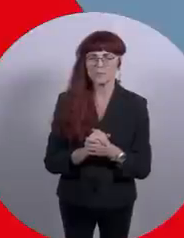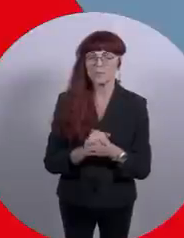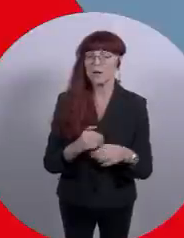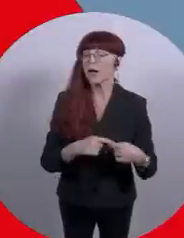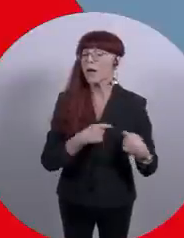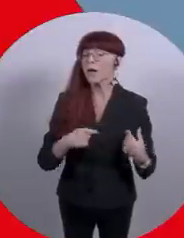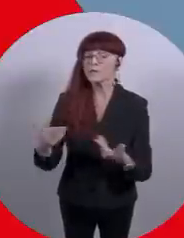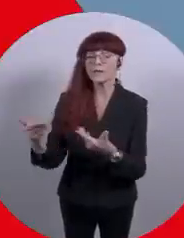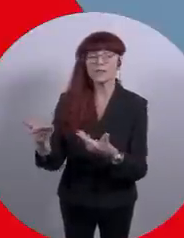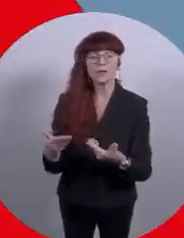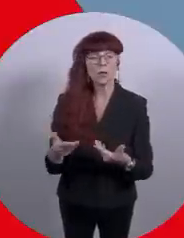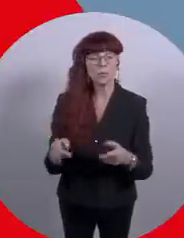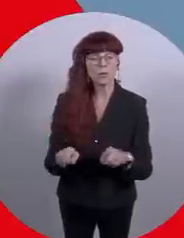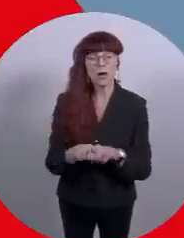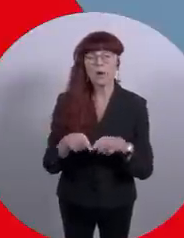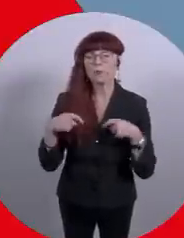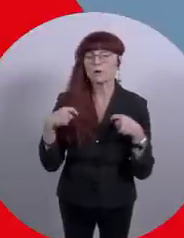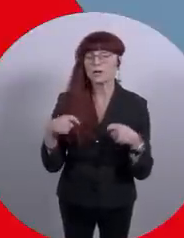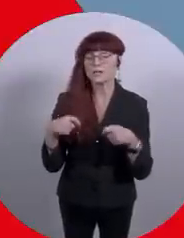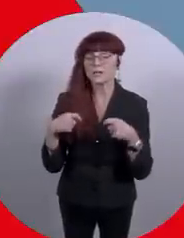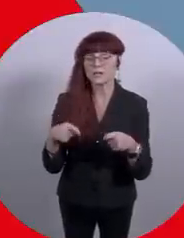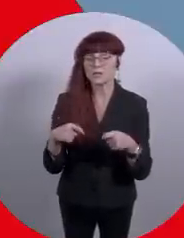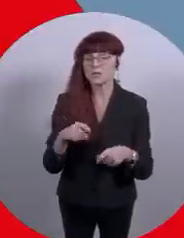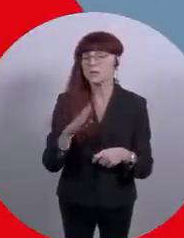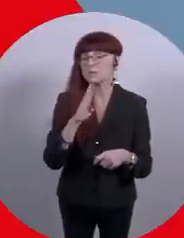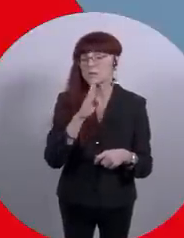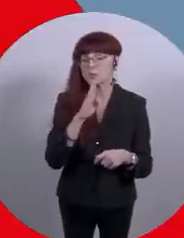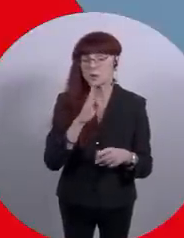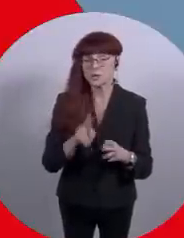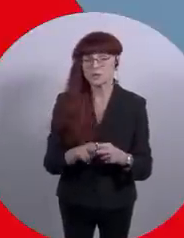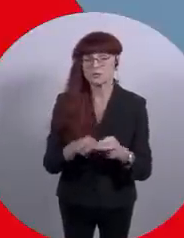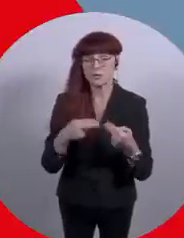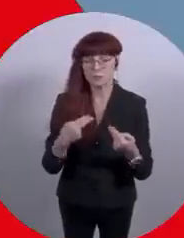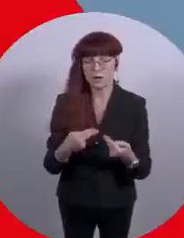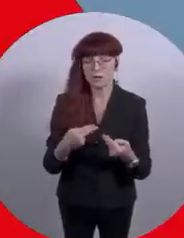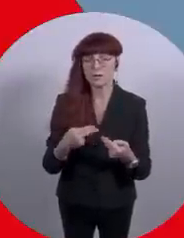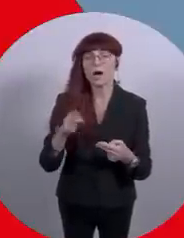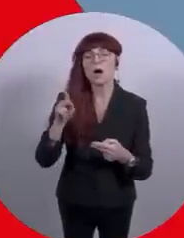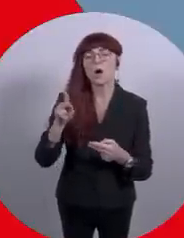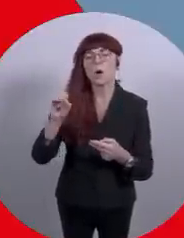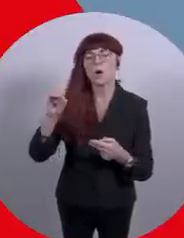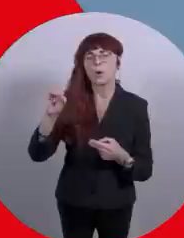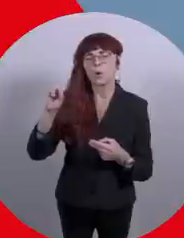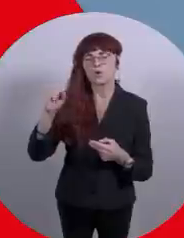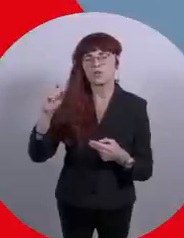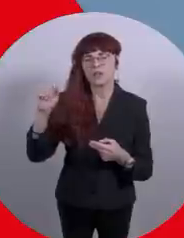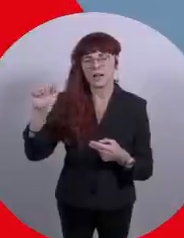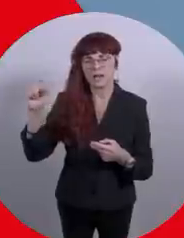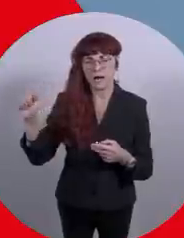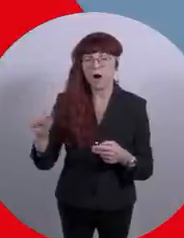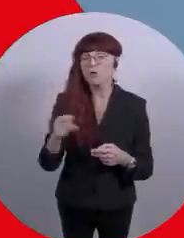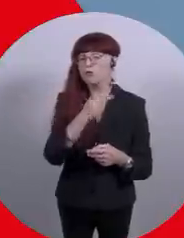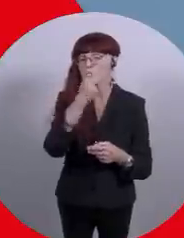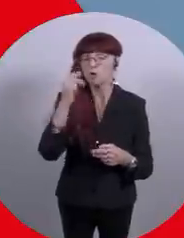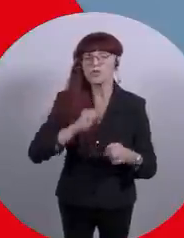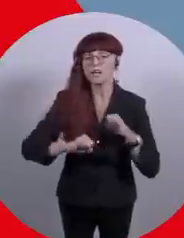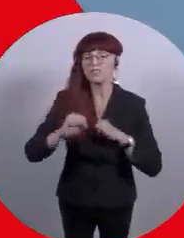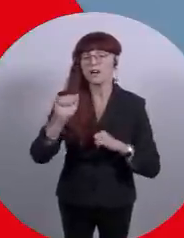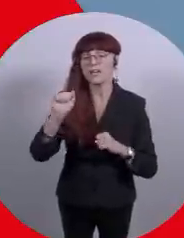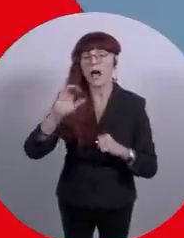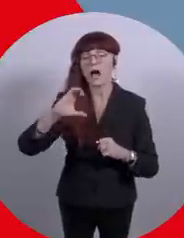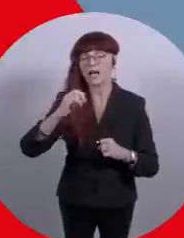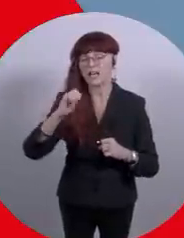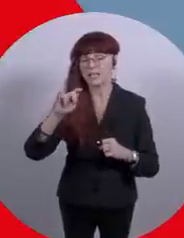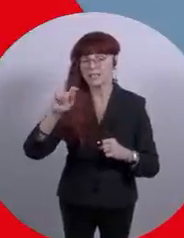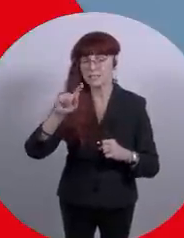herzlich willkommen heiße ich auf dem Präsidenten des pensionistenverbands Peter Kostelka Volksanwalt Bernhard achitz